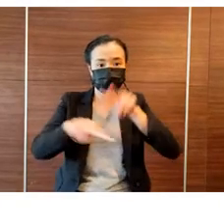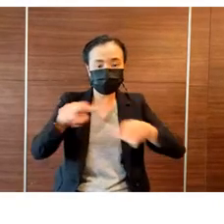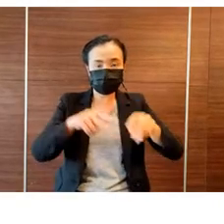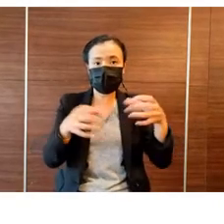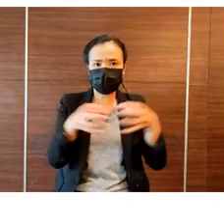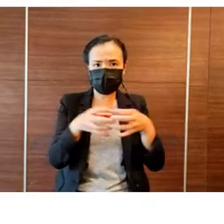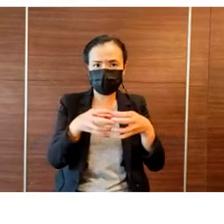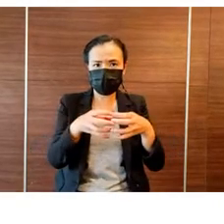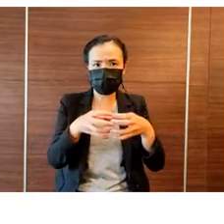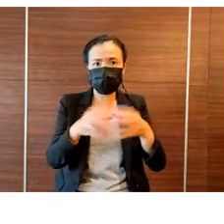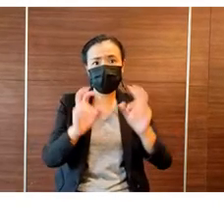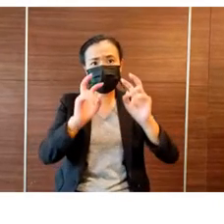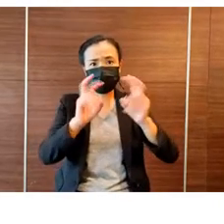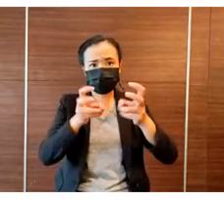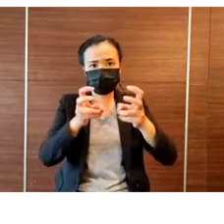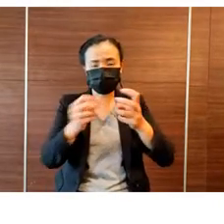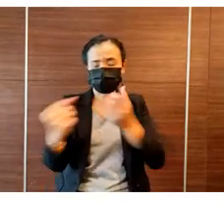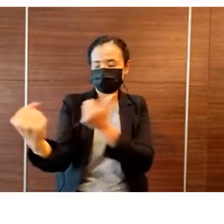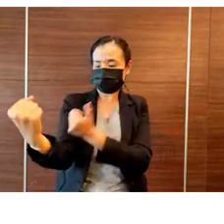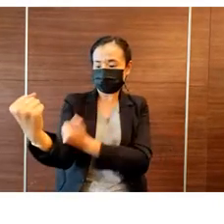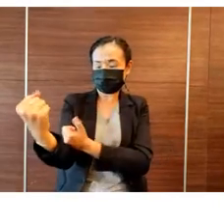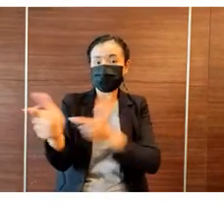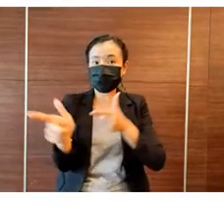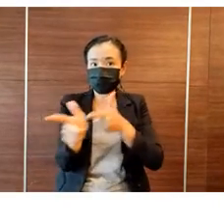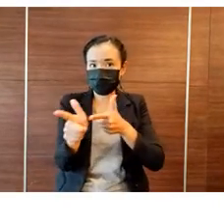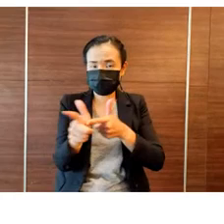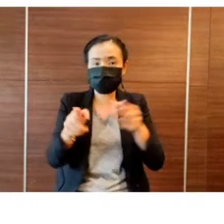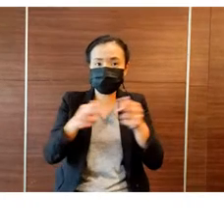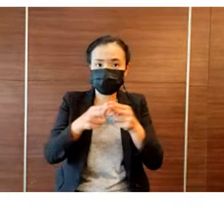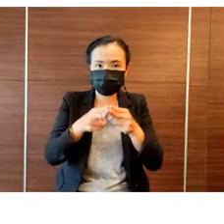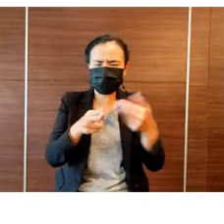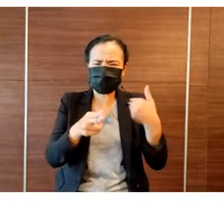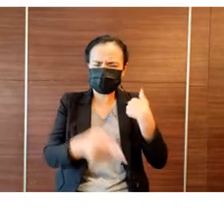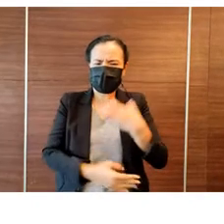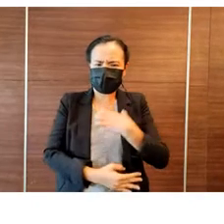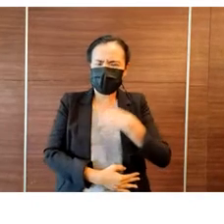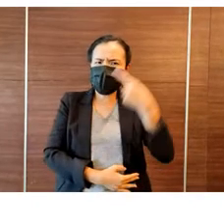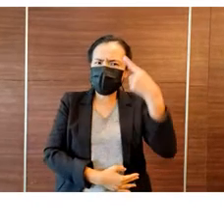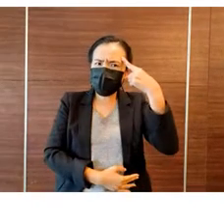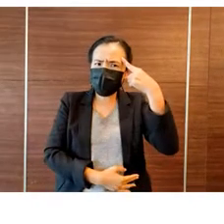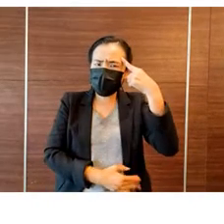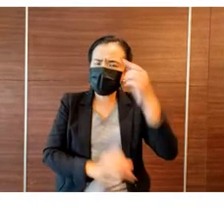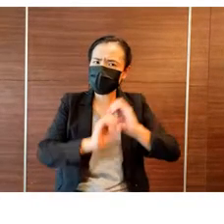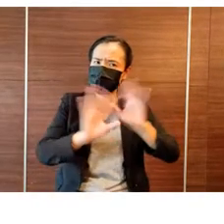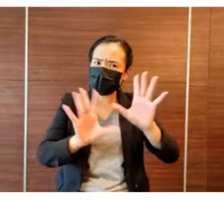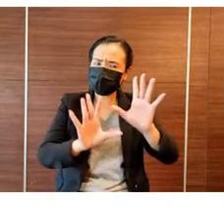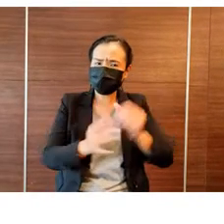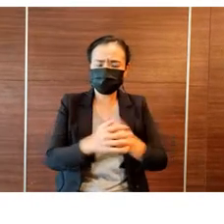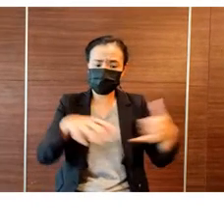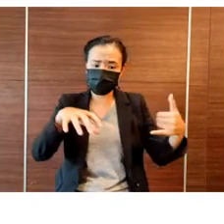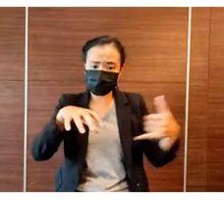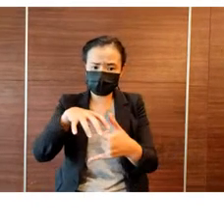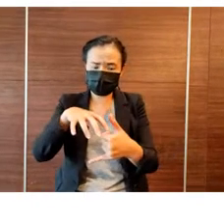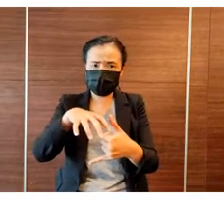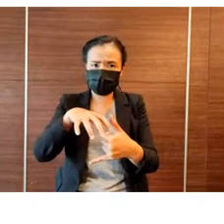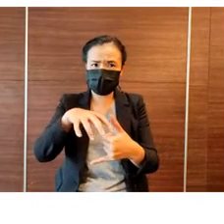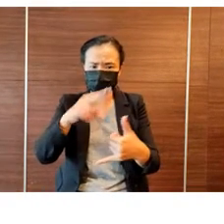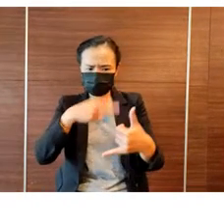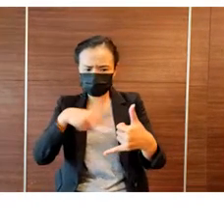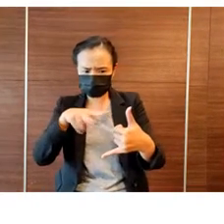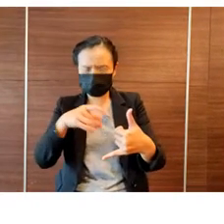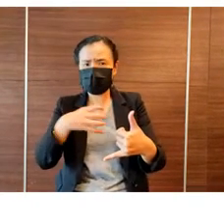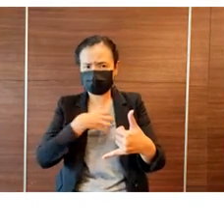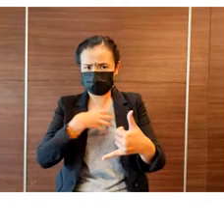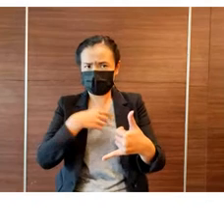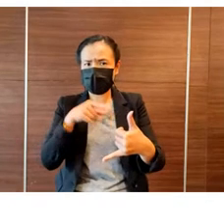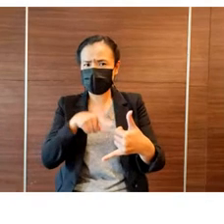ที่อาจจะเจอประเด็นเรื่องแคมเซ็กซ์ด้วยนะคะถ้าอยากทราบว่าเอ๊ะเราจะแน่ใจยังไงว่าพอคนเข้าไปในซาวน่าก็อยากใช้เนาะ